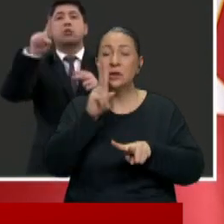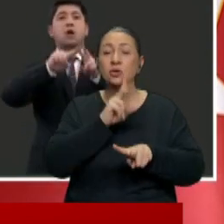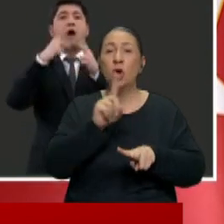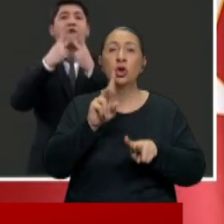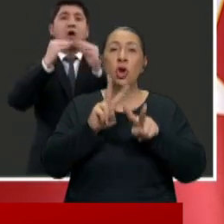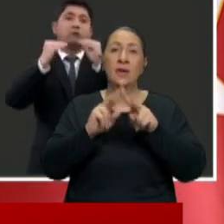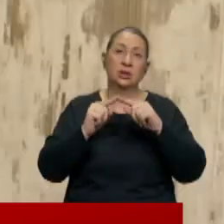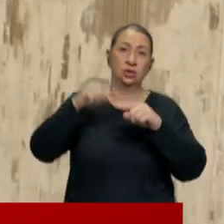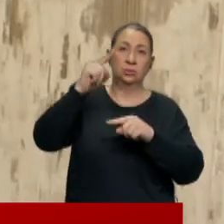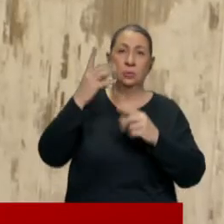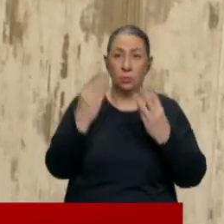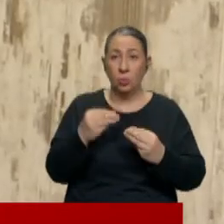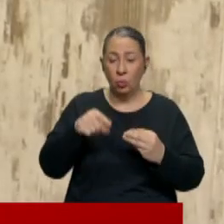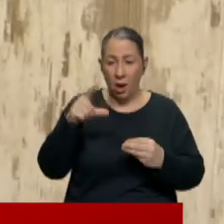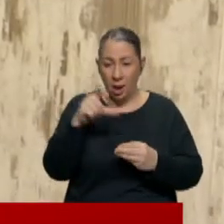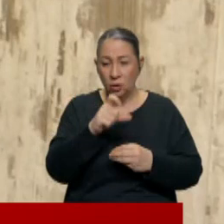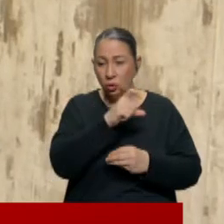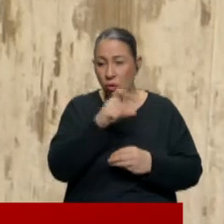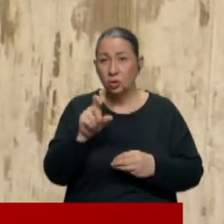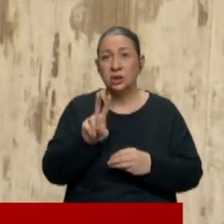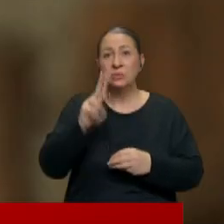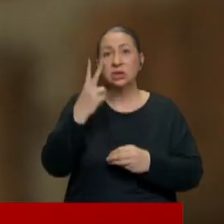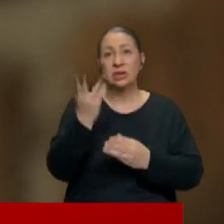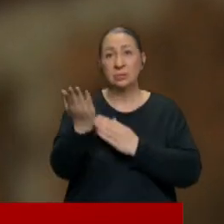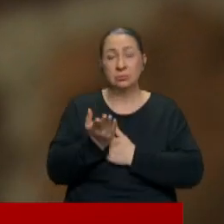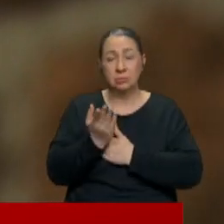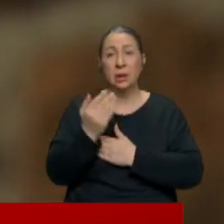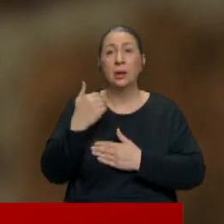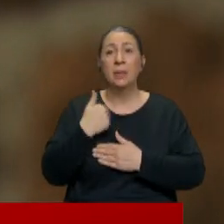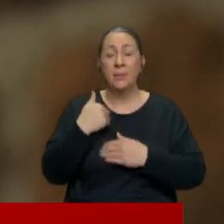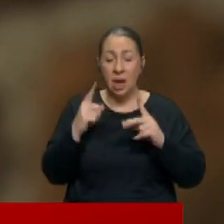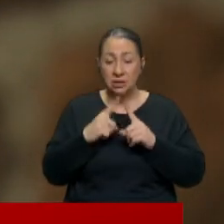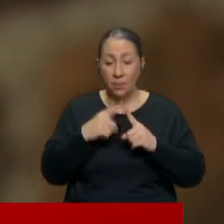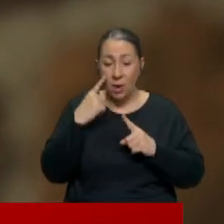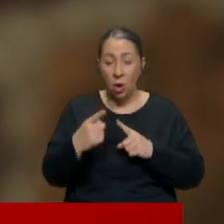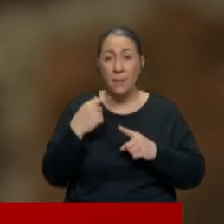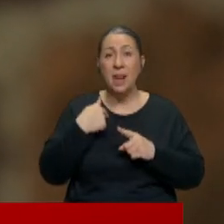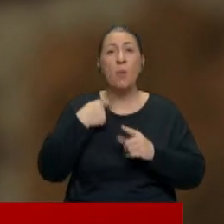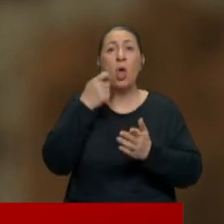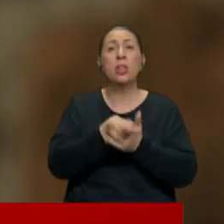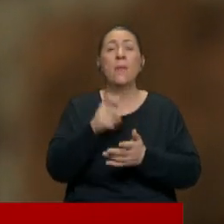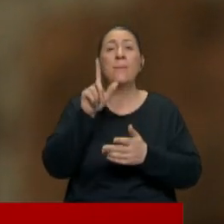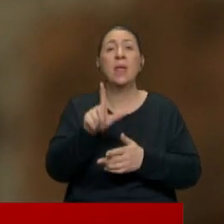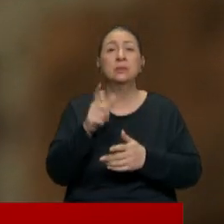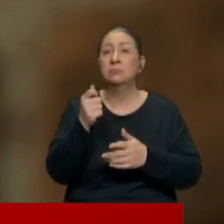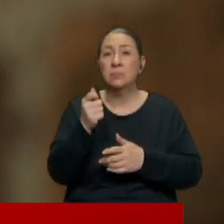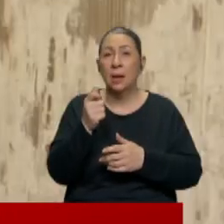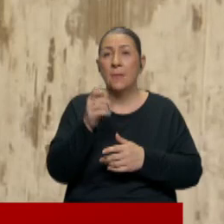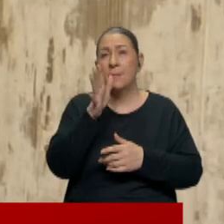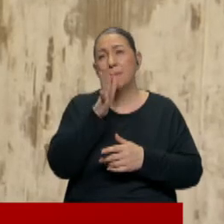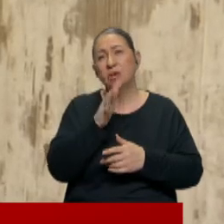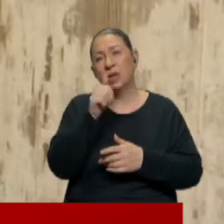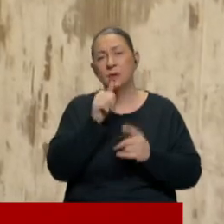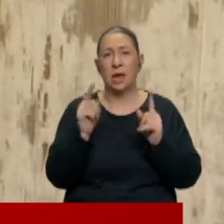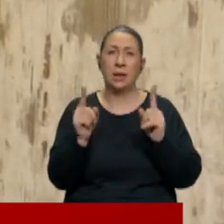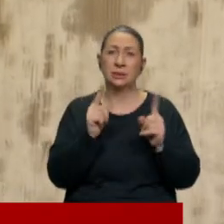kilowata çıkartıyoruz. Bu ay 972 lira gelmiş. Benim hesabıma göre bu ay benim ödemem gereken para hani 500